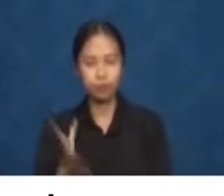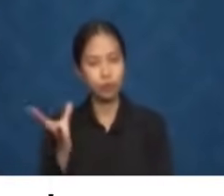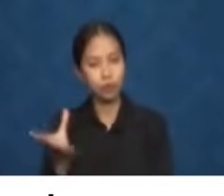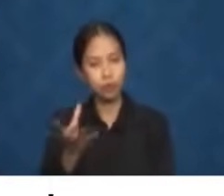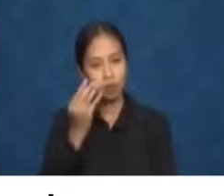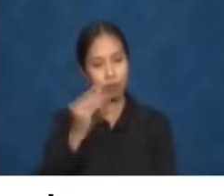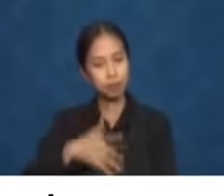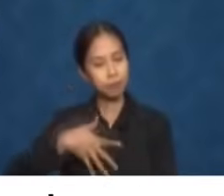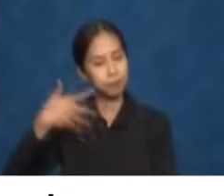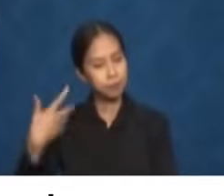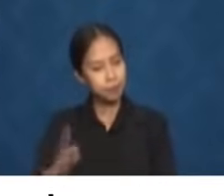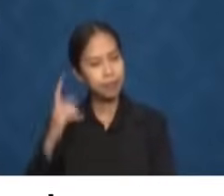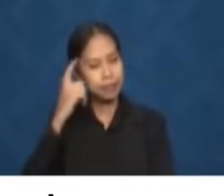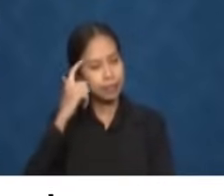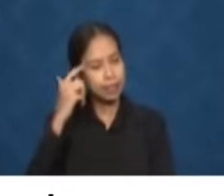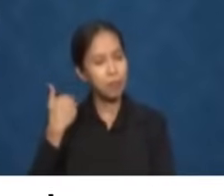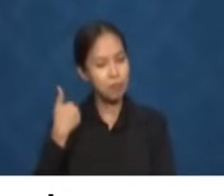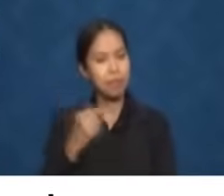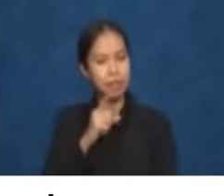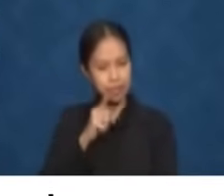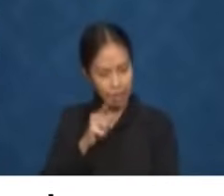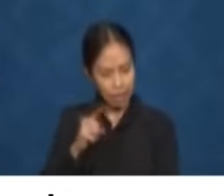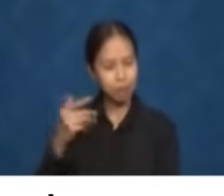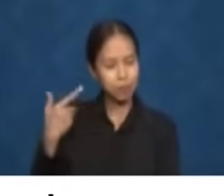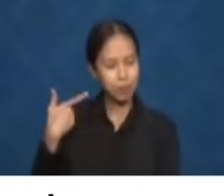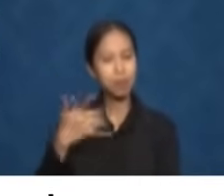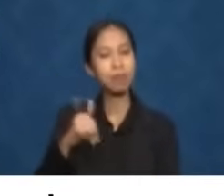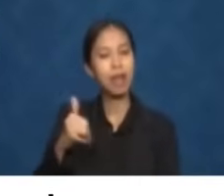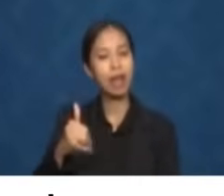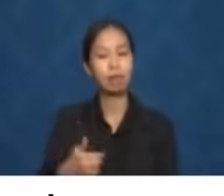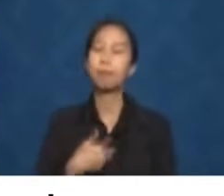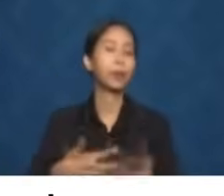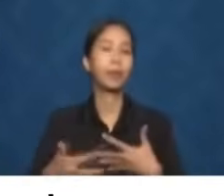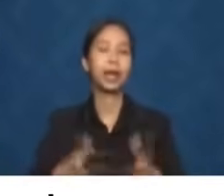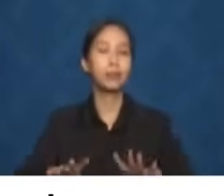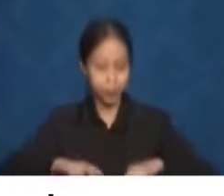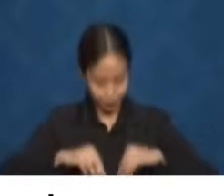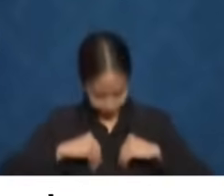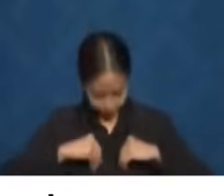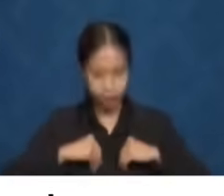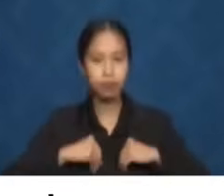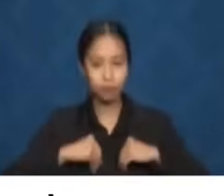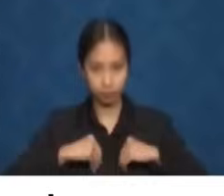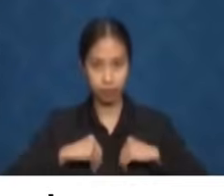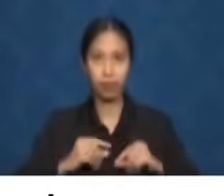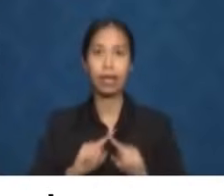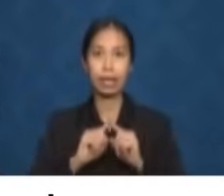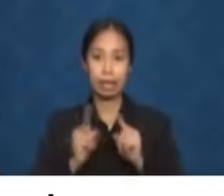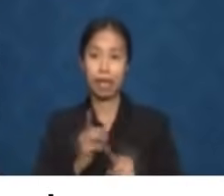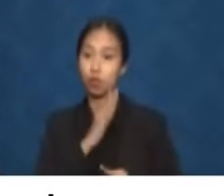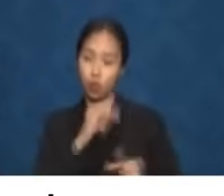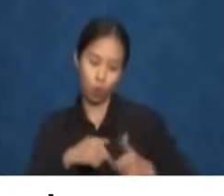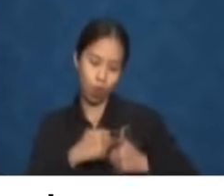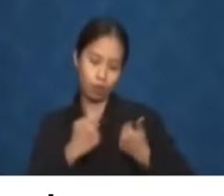จและอาจจะนึกด่าทอต่อว่าผมอยู่ในใจผมน้อมรับครับแต่ถ้าฟังด้วยใจที่เป็น